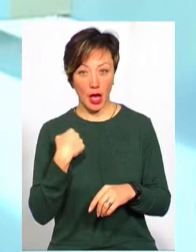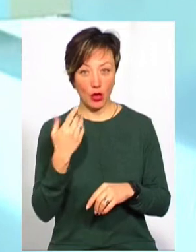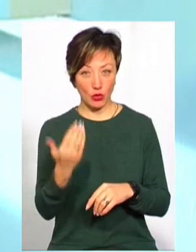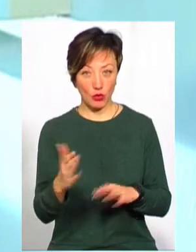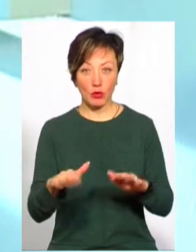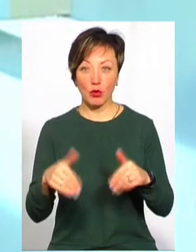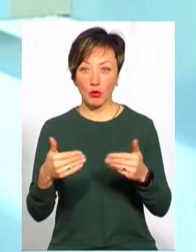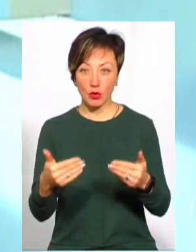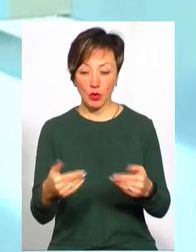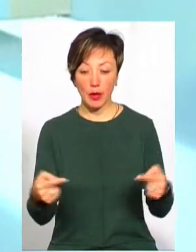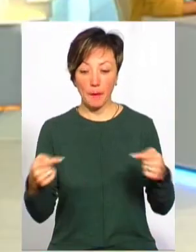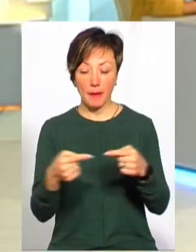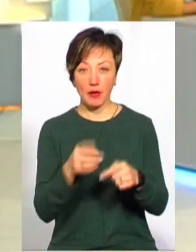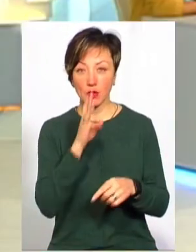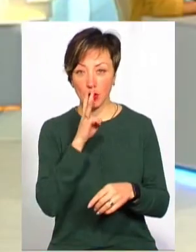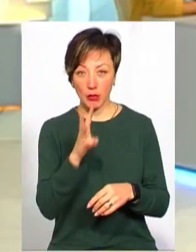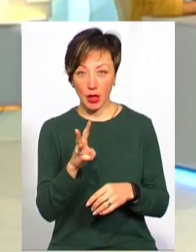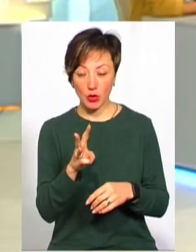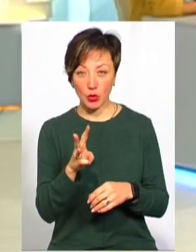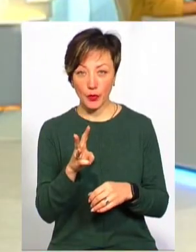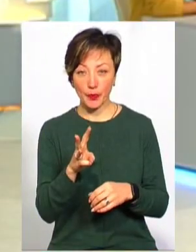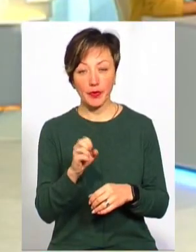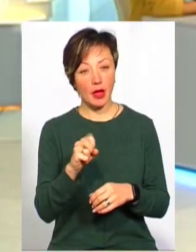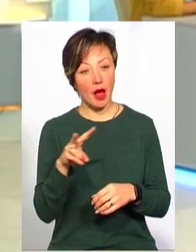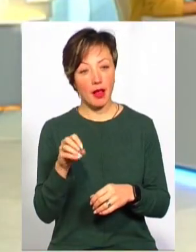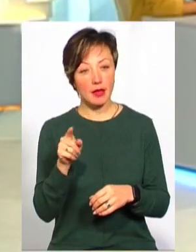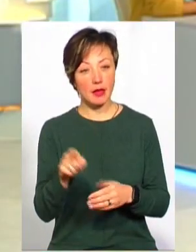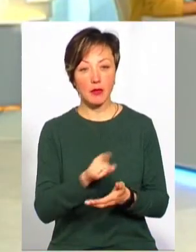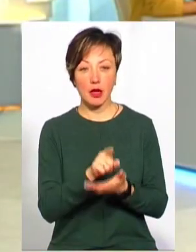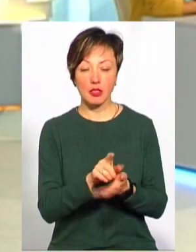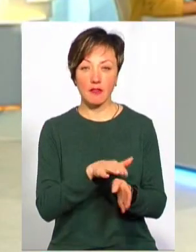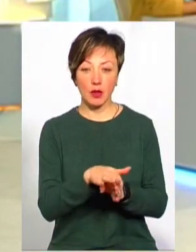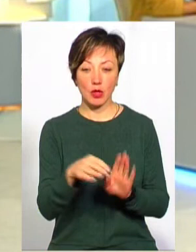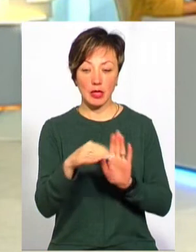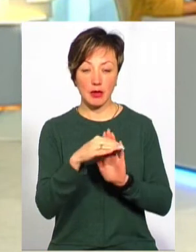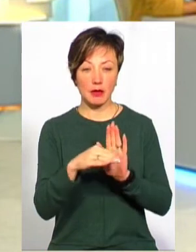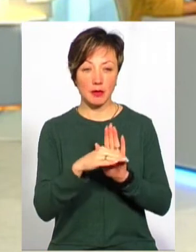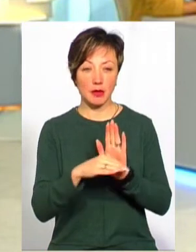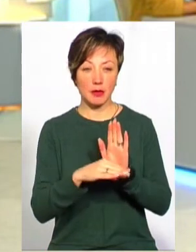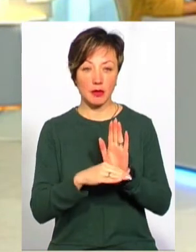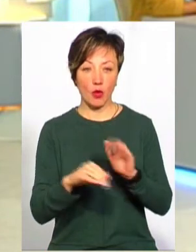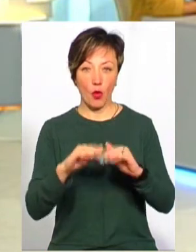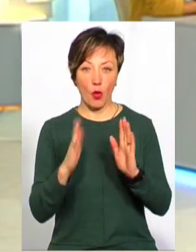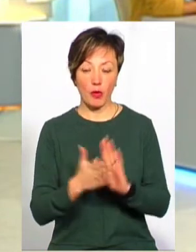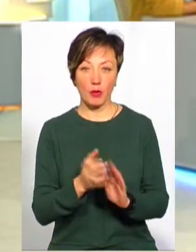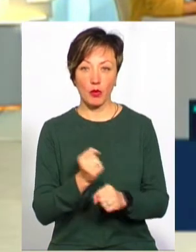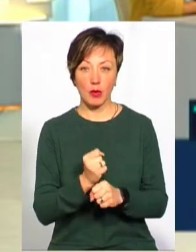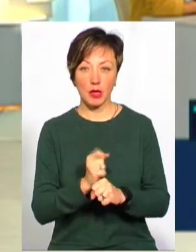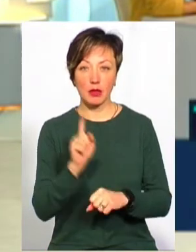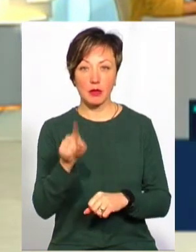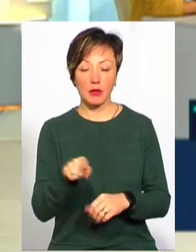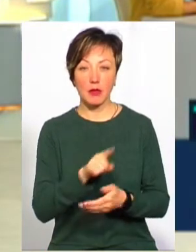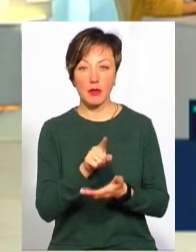тобі пропоную на певну зарплатню, але ти маєш виконати отакий-такий, там, до прикладу, об'єм робіт, ти маєш